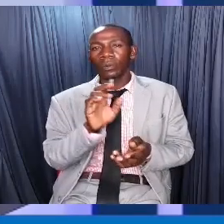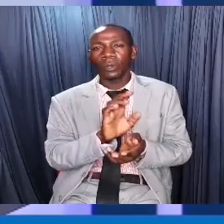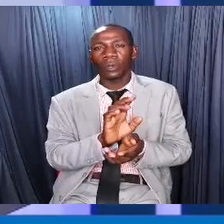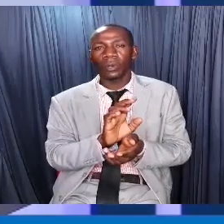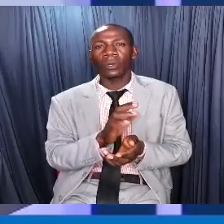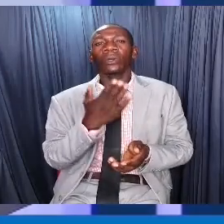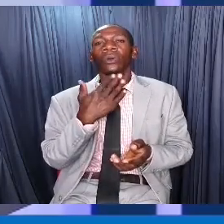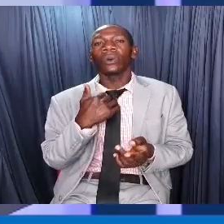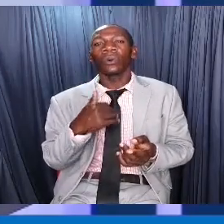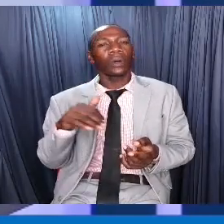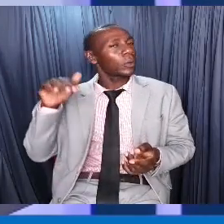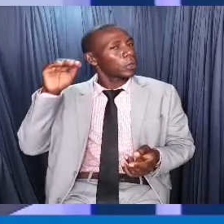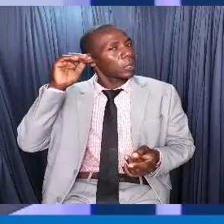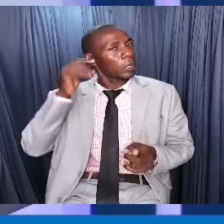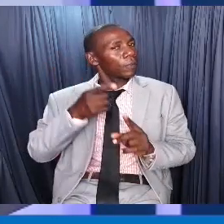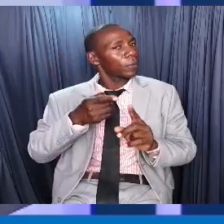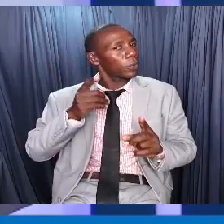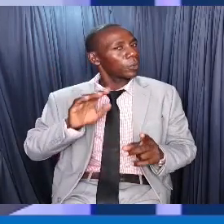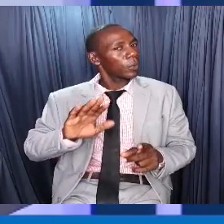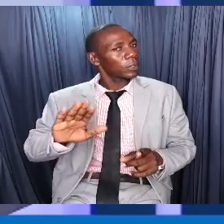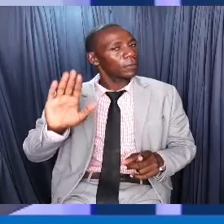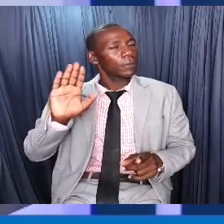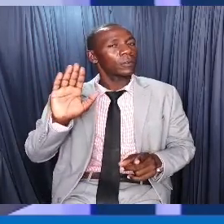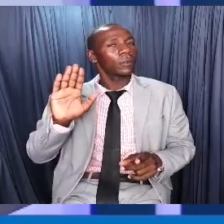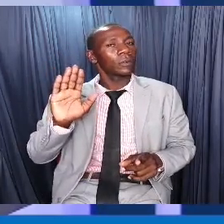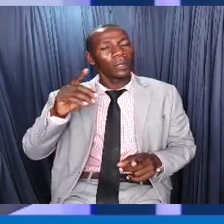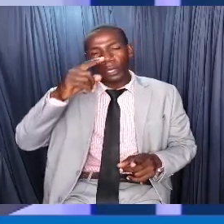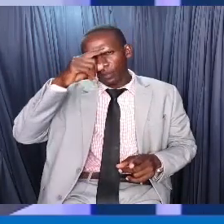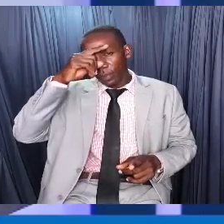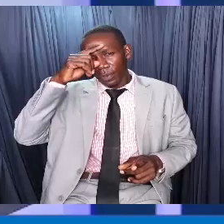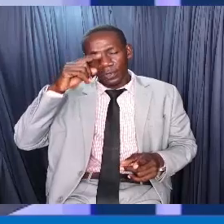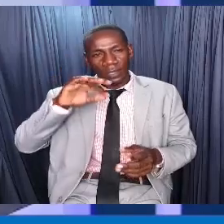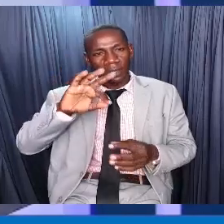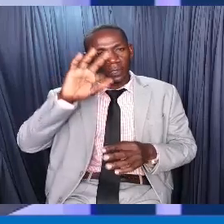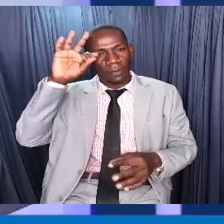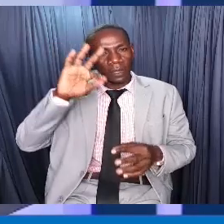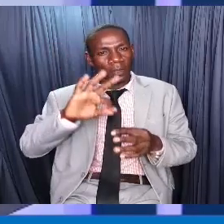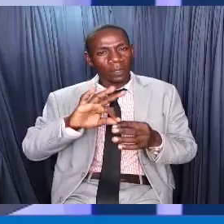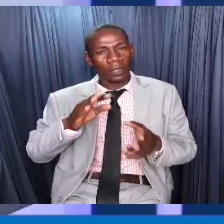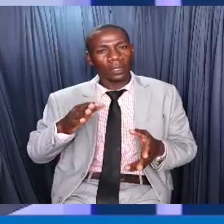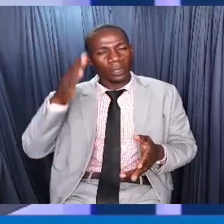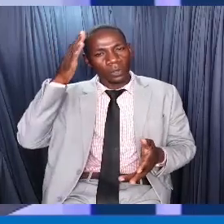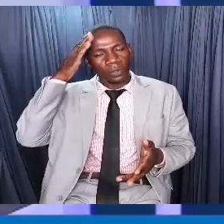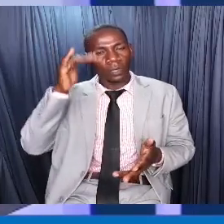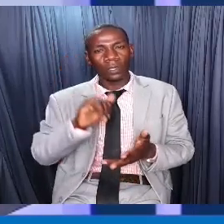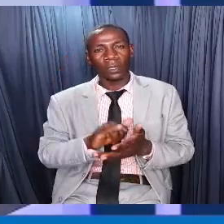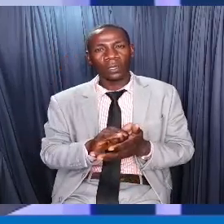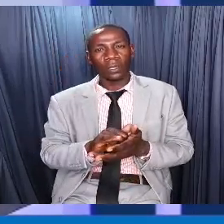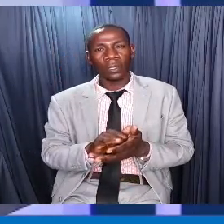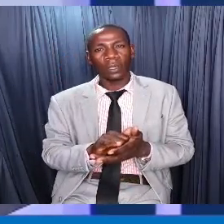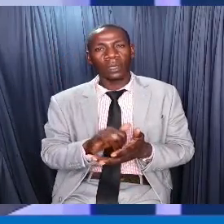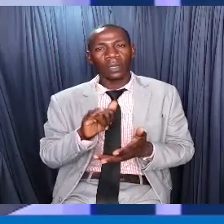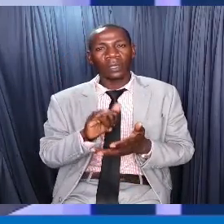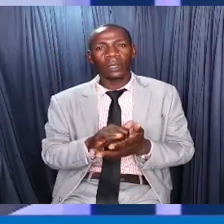Paul, tunataka kusikia kupitia kwako wewe mwenyewe. We want to hear through you yourself. Kwa sababu juu ya imani hii, because in this faith, inajulikana, it's known, kwamba